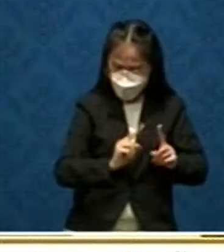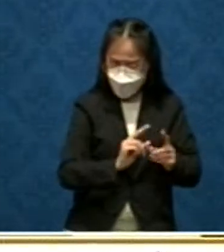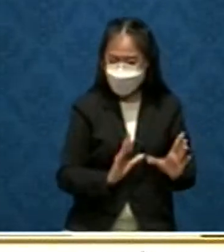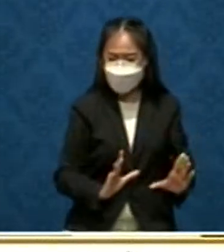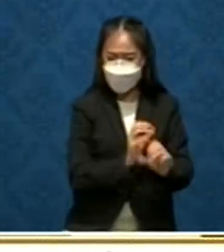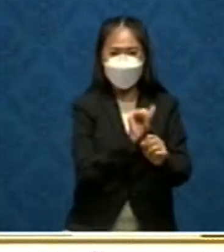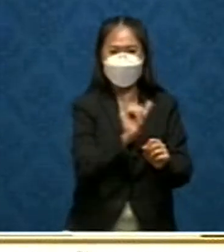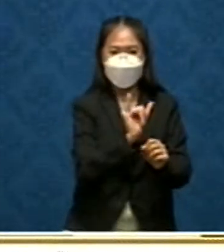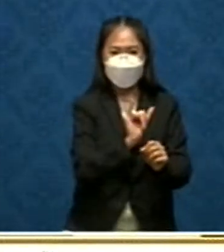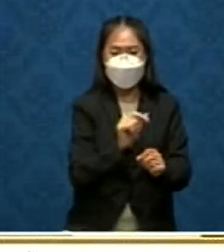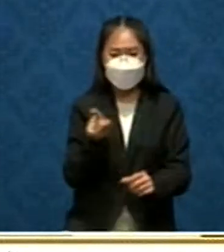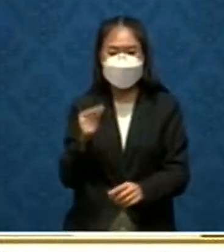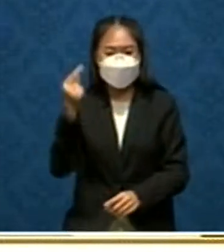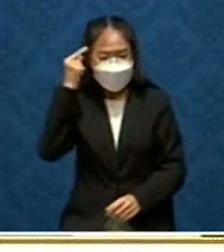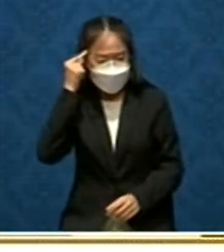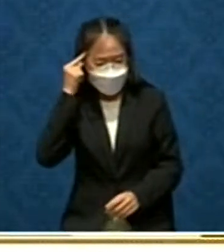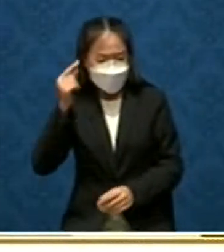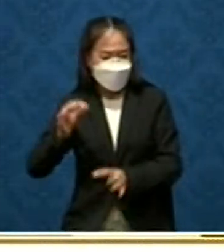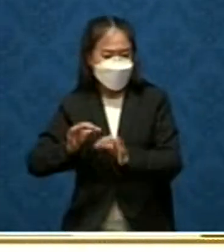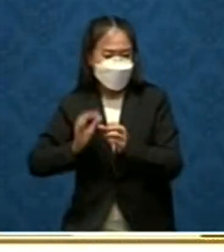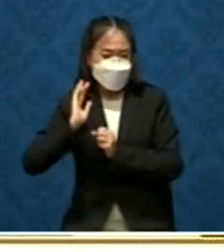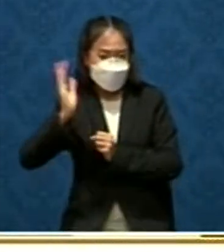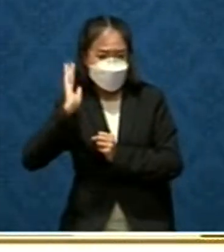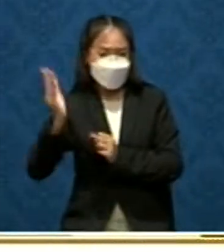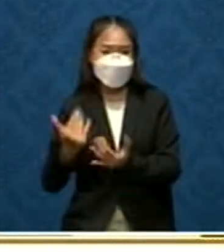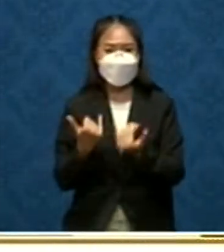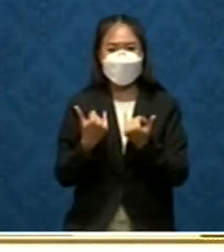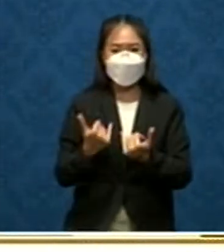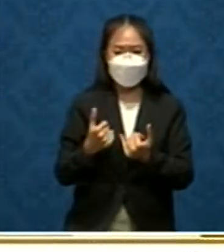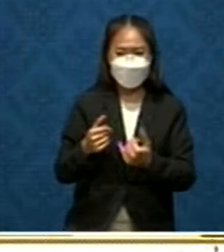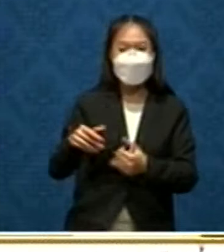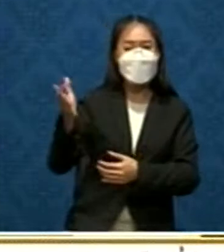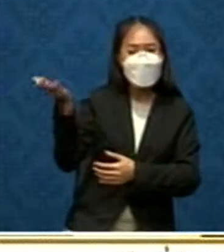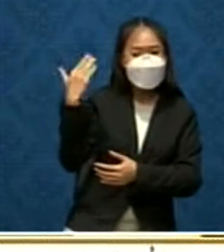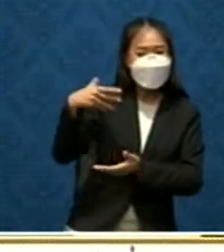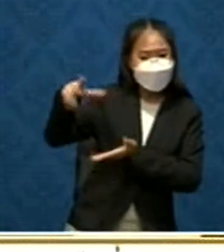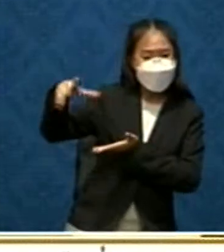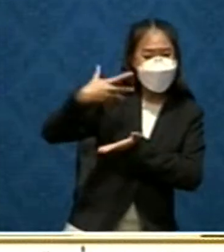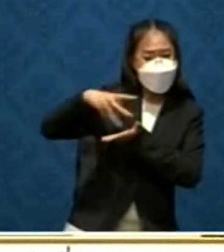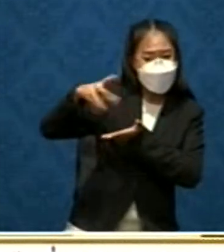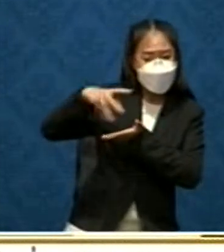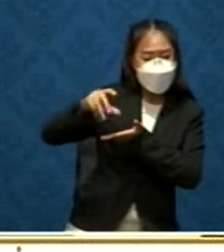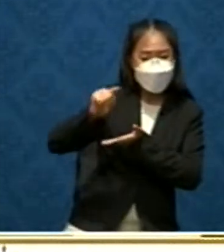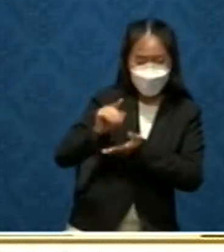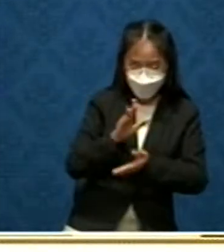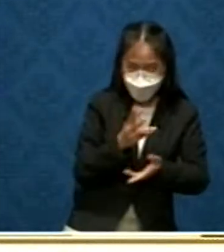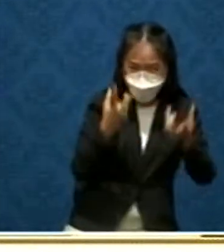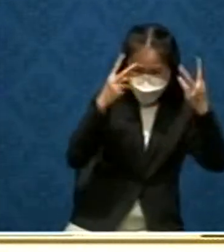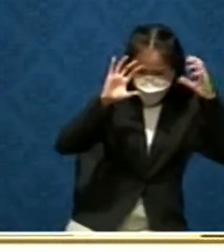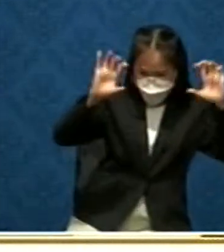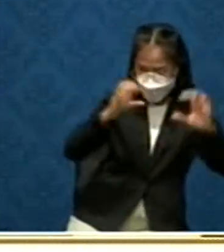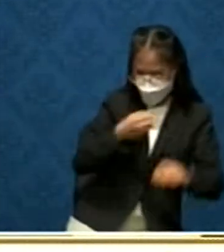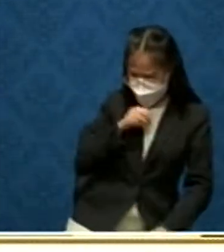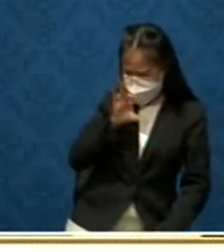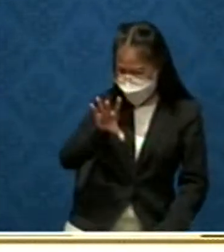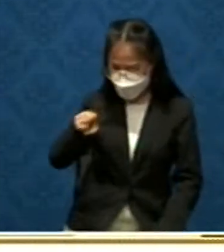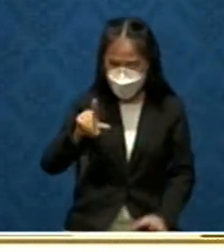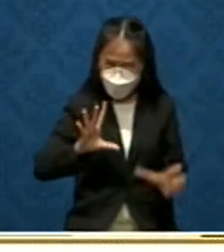ท่านกกอตรีกิอยตรนี้ใหทจะพูดทหมดเมี้เนี้ยเวลารฐบานพูดถไม่ฟังห